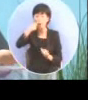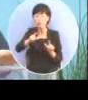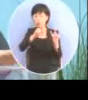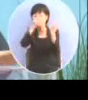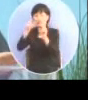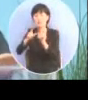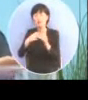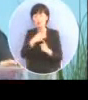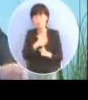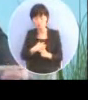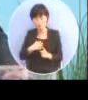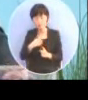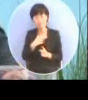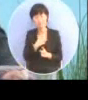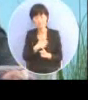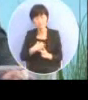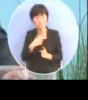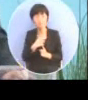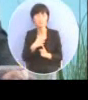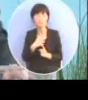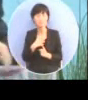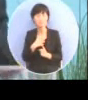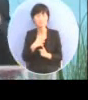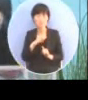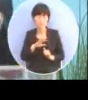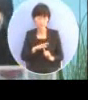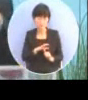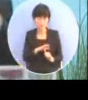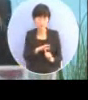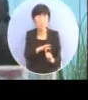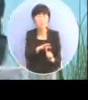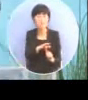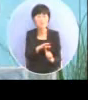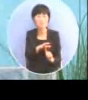Ngày xưa tôi sống cùng với cha mẹ tôi luôn lo ăn từng bữa.